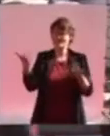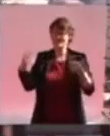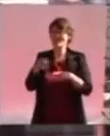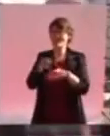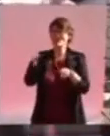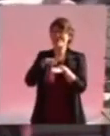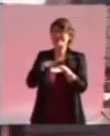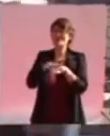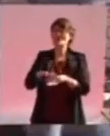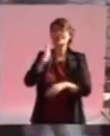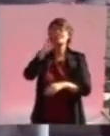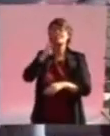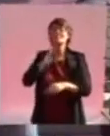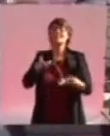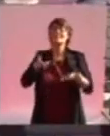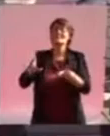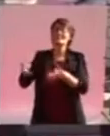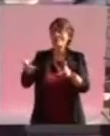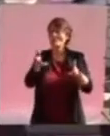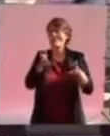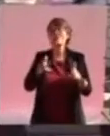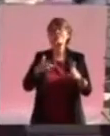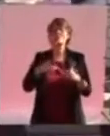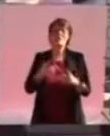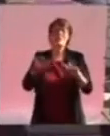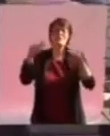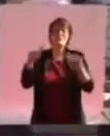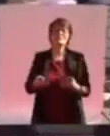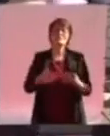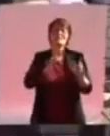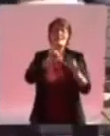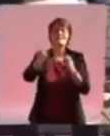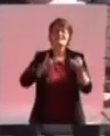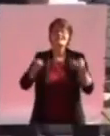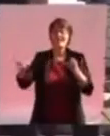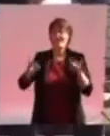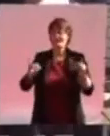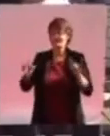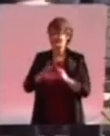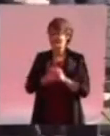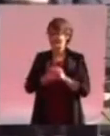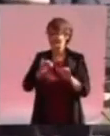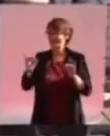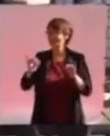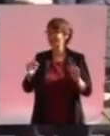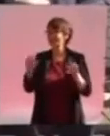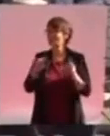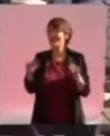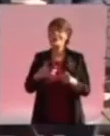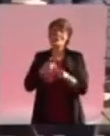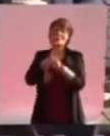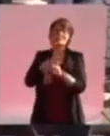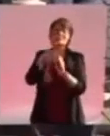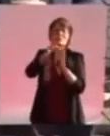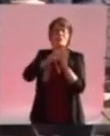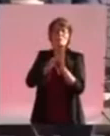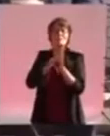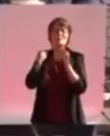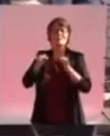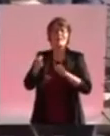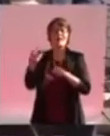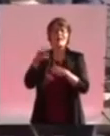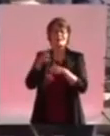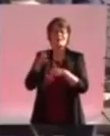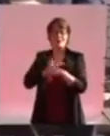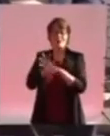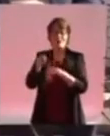seduti per garantire le distanze di sicurezza e quindi rispetto della normativa anti covit qui sul palco ci sono